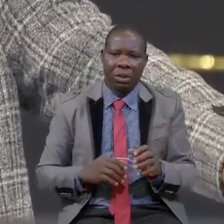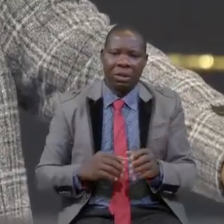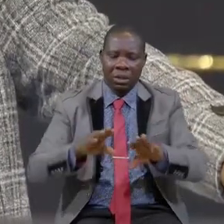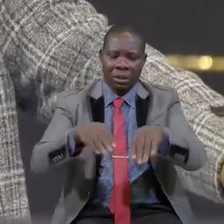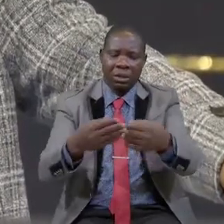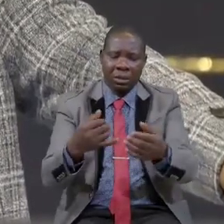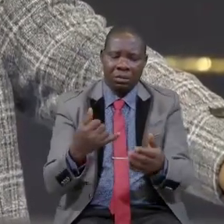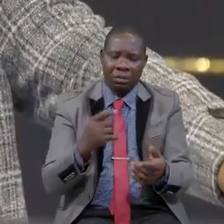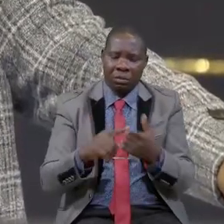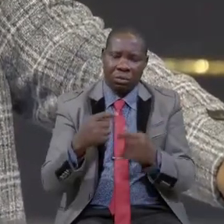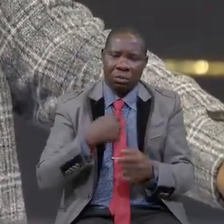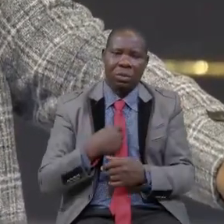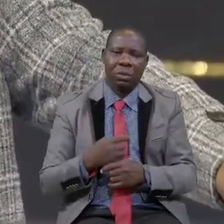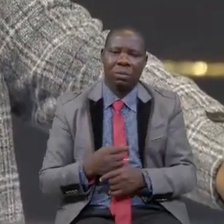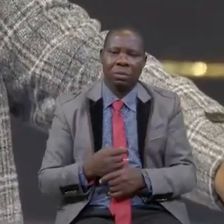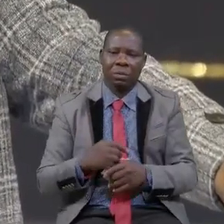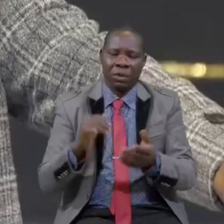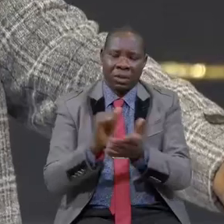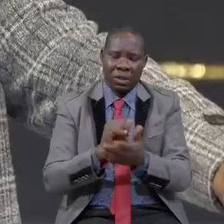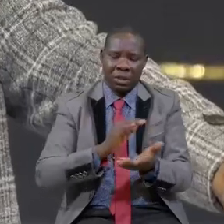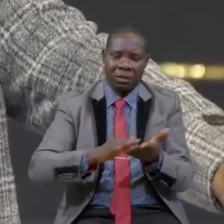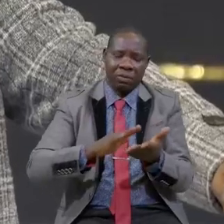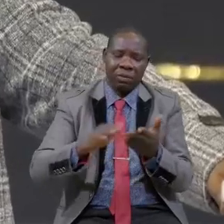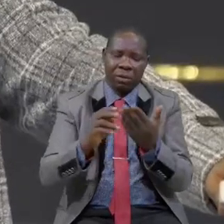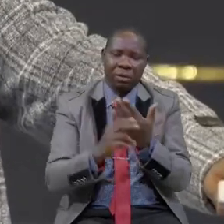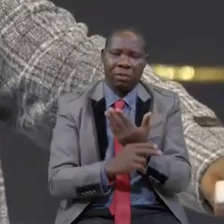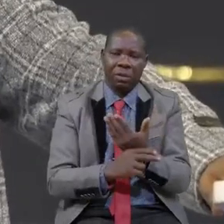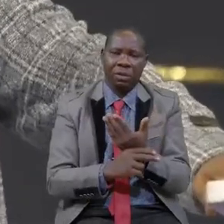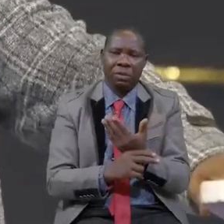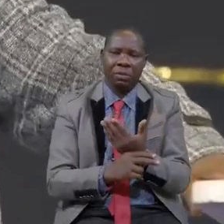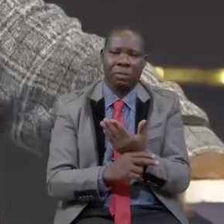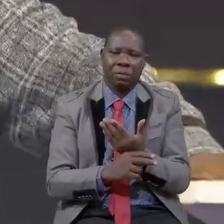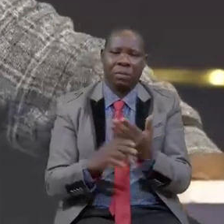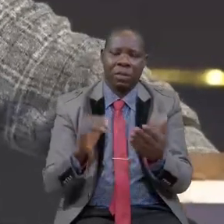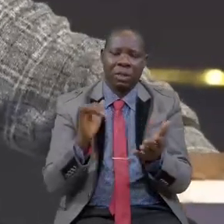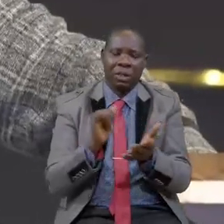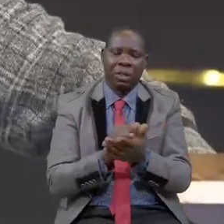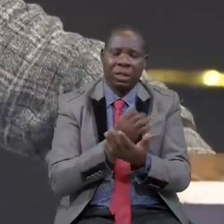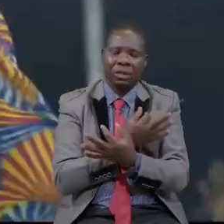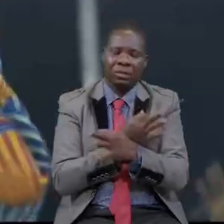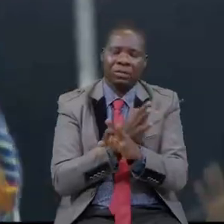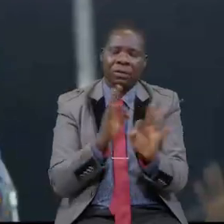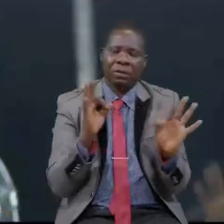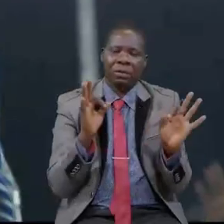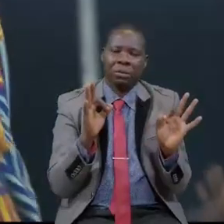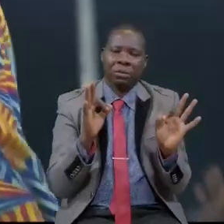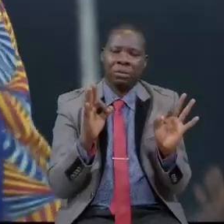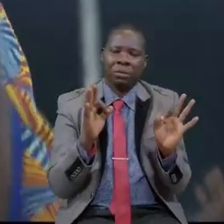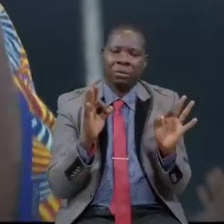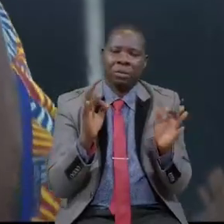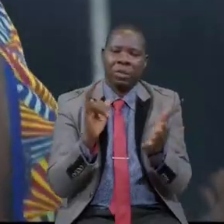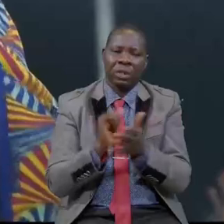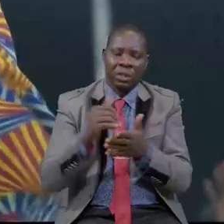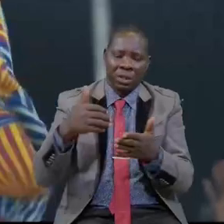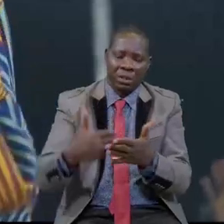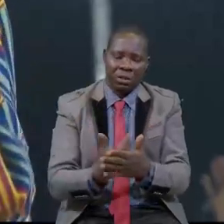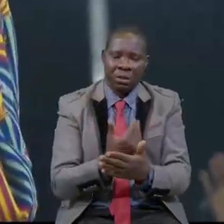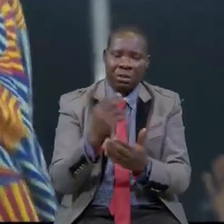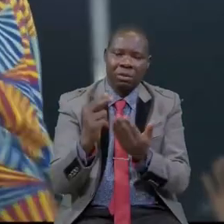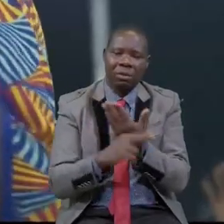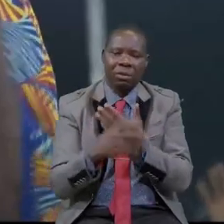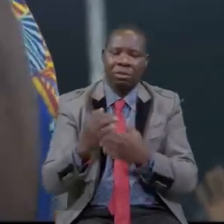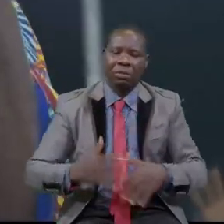accorde-la moi. Ce pardon, cette libération, cette nouveauté de